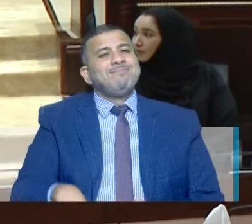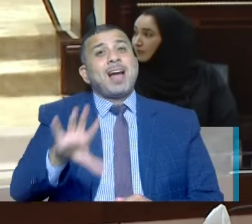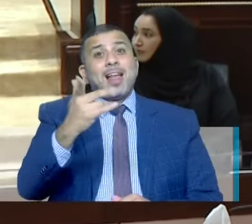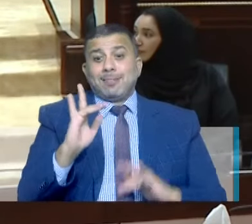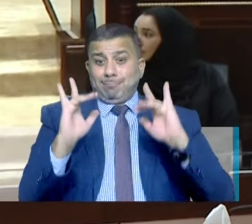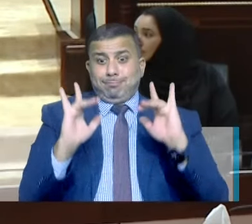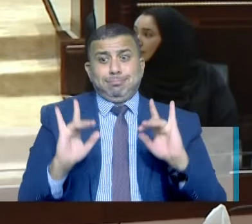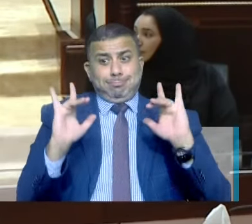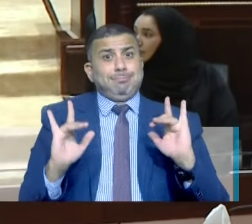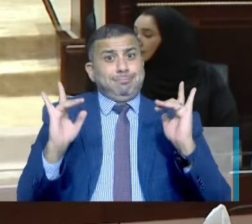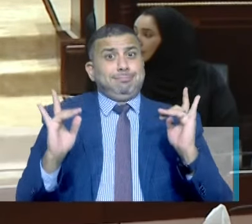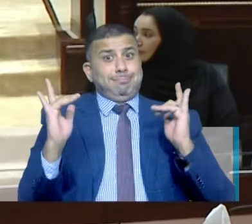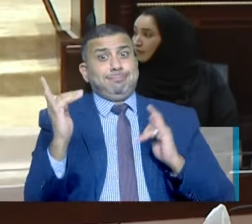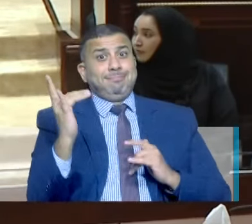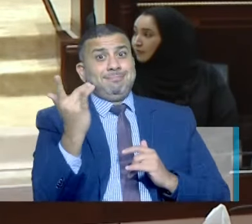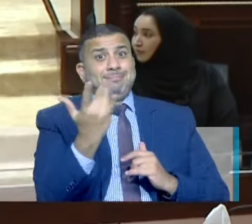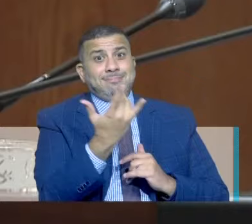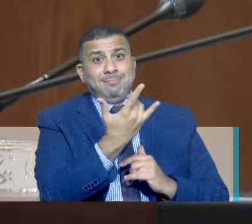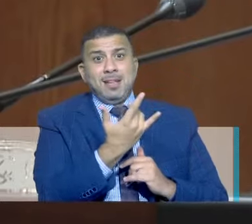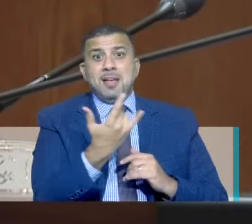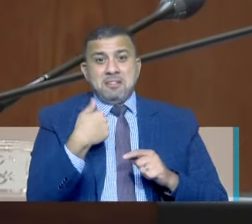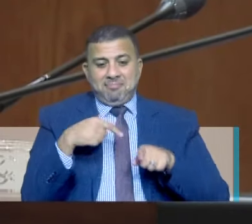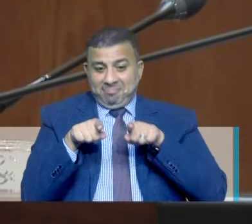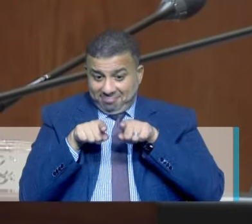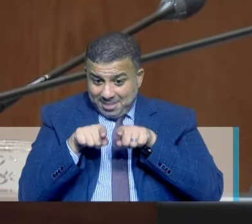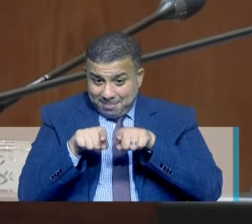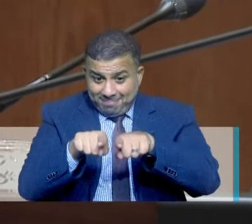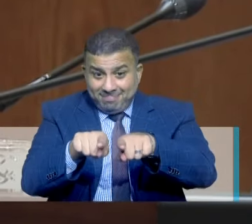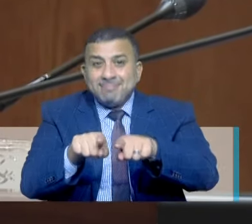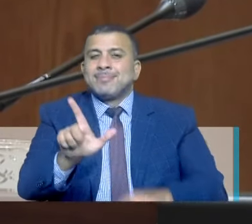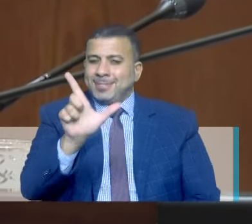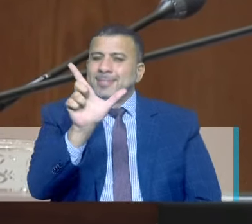المقاعد يعني أننا نسير في الطريق الصحيح.